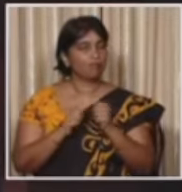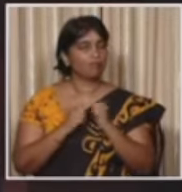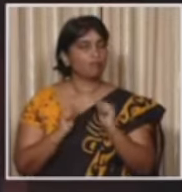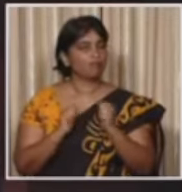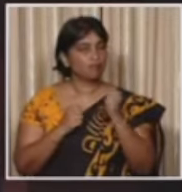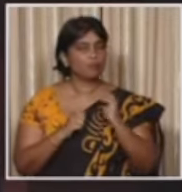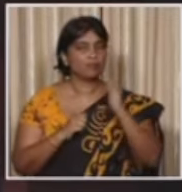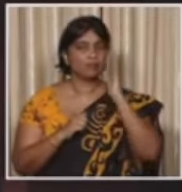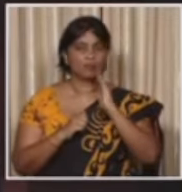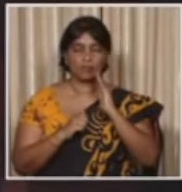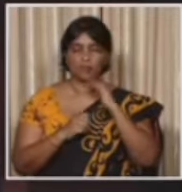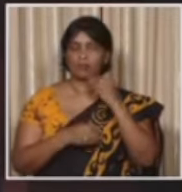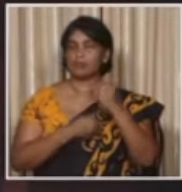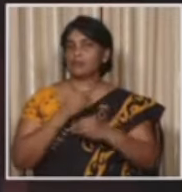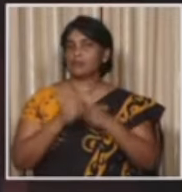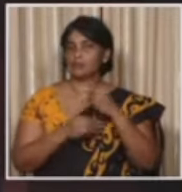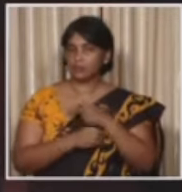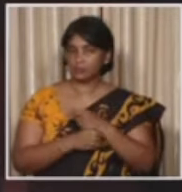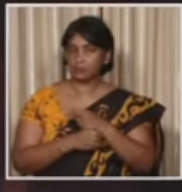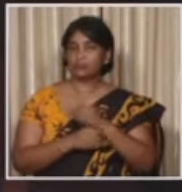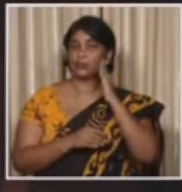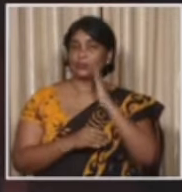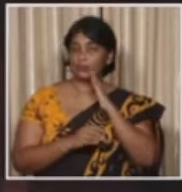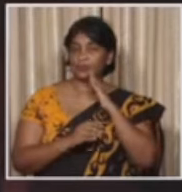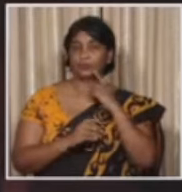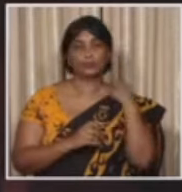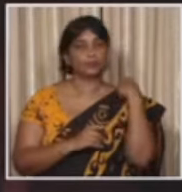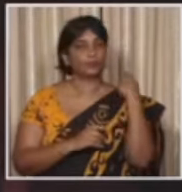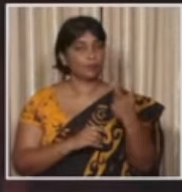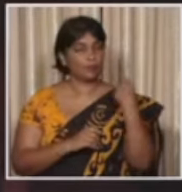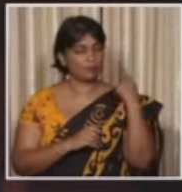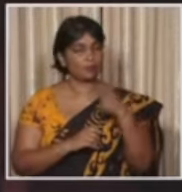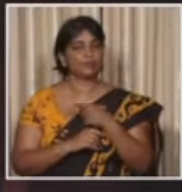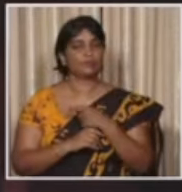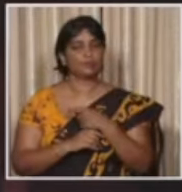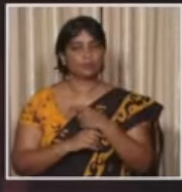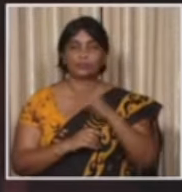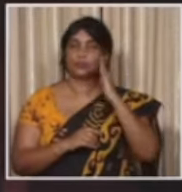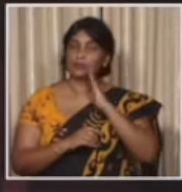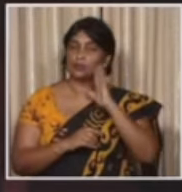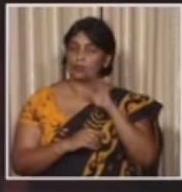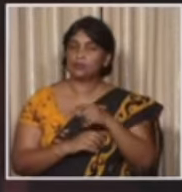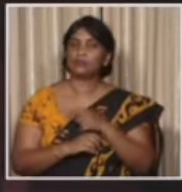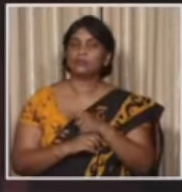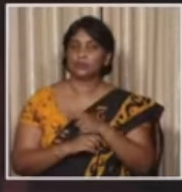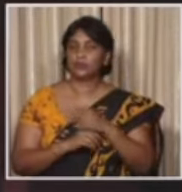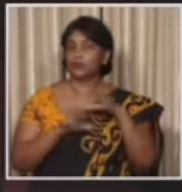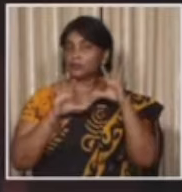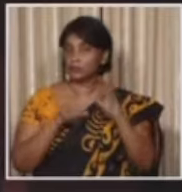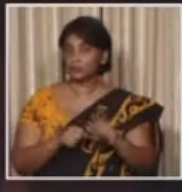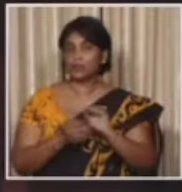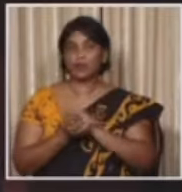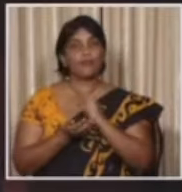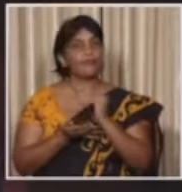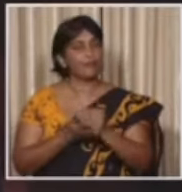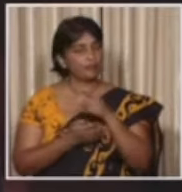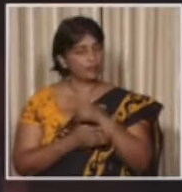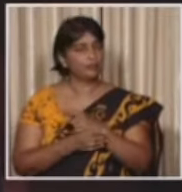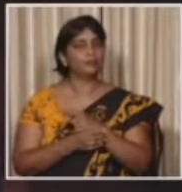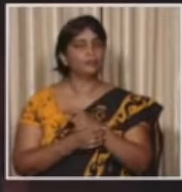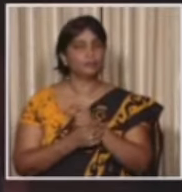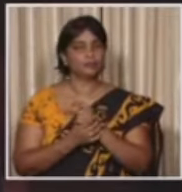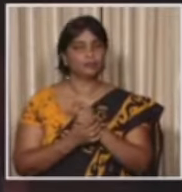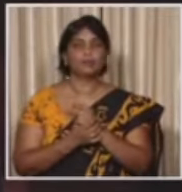දරනවා විදේශීය ආයෝජකින්, විදේශීය දහනපතියන්, විදේශීය භාරකාර අරමුදල්, ට්‍රස්ට් ෆන්ඩ්ස්, ඉක්විටි